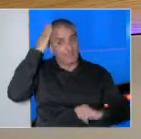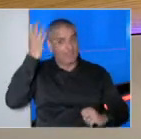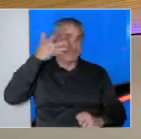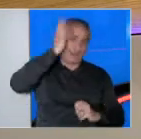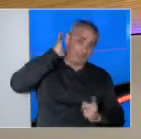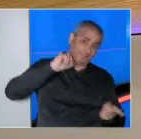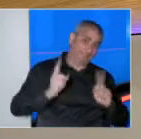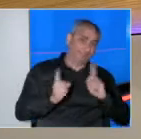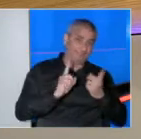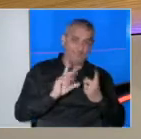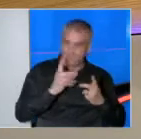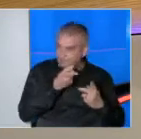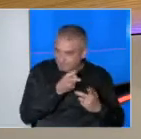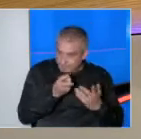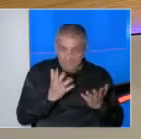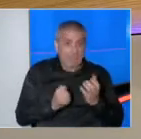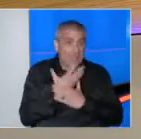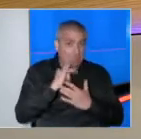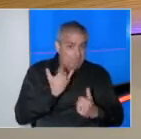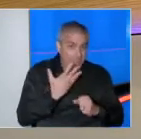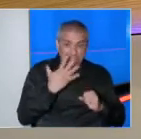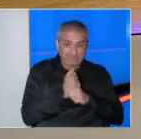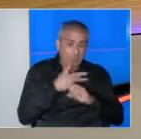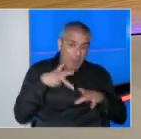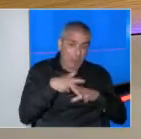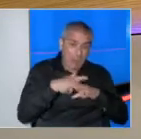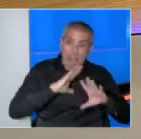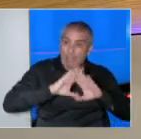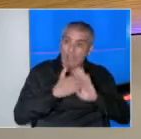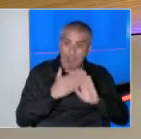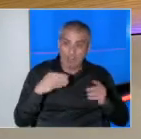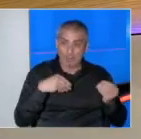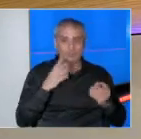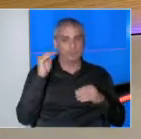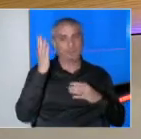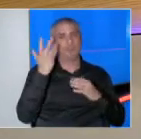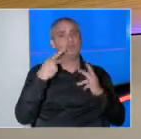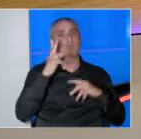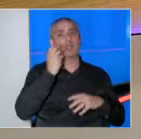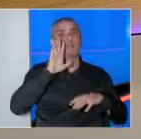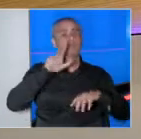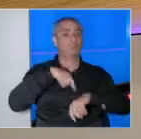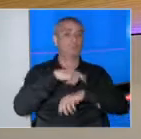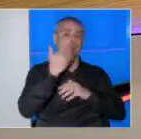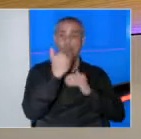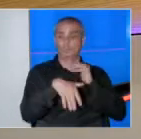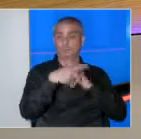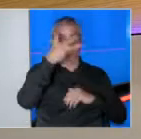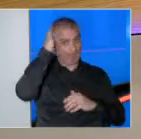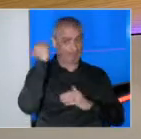אם תרצו. האם היא תקום? האם היא יתגברו על כל המכשולים? קצת יותר מ-48 שעות לפקיעת המנדט של